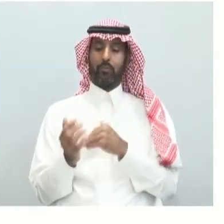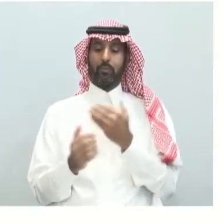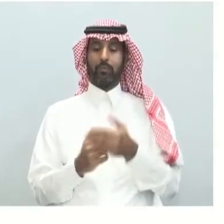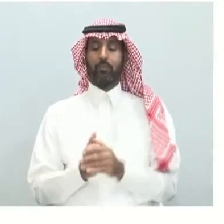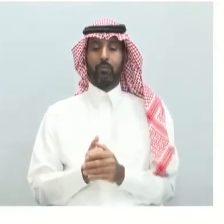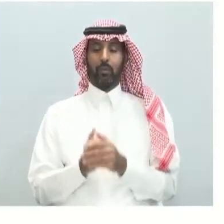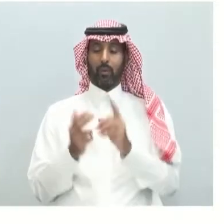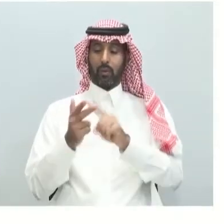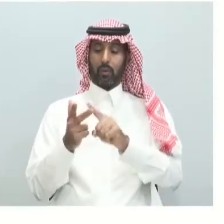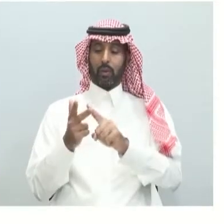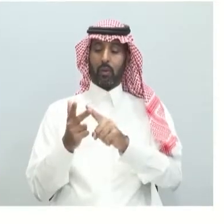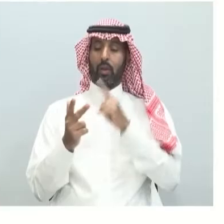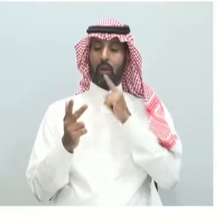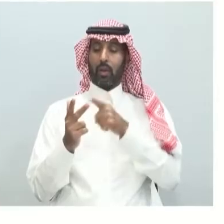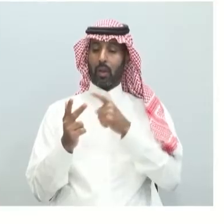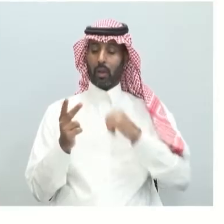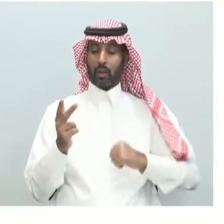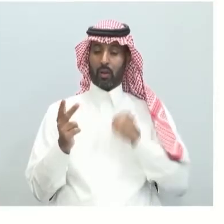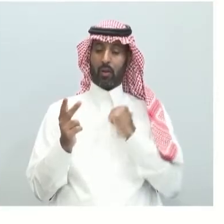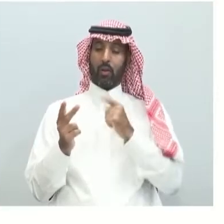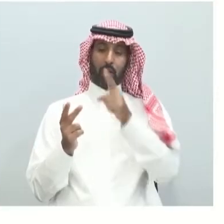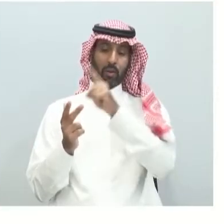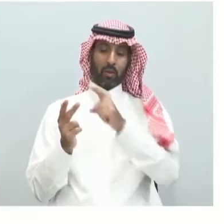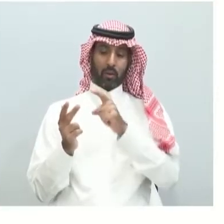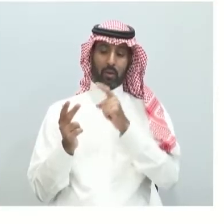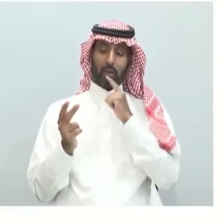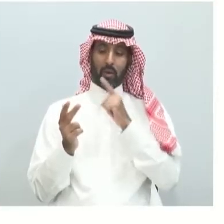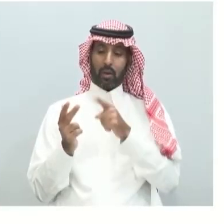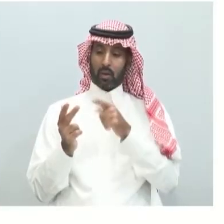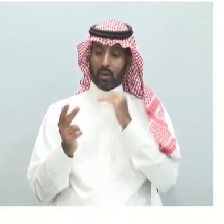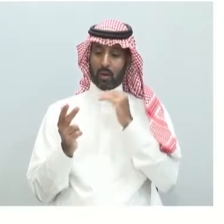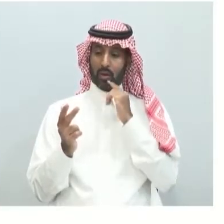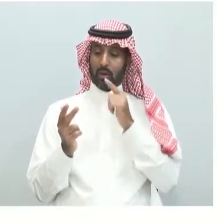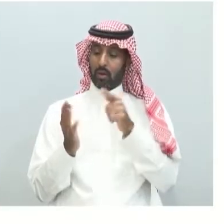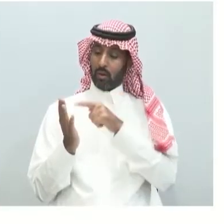ان يجيب الطالب عن اسئله النص المقروء